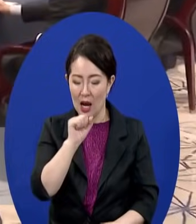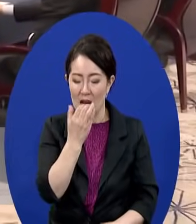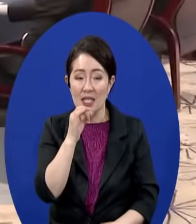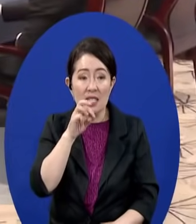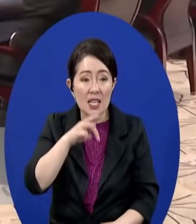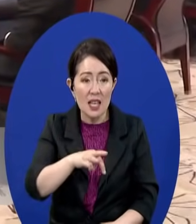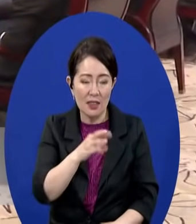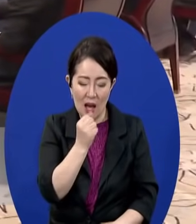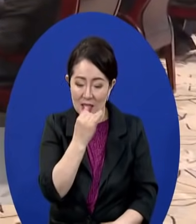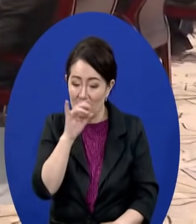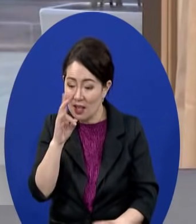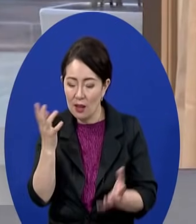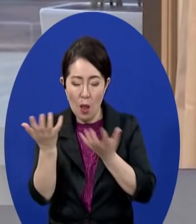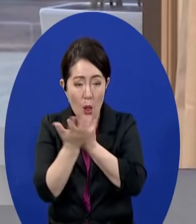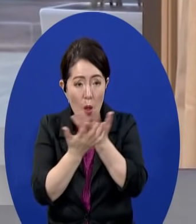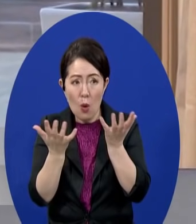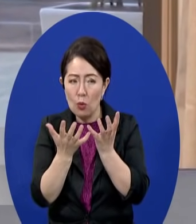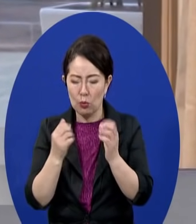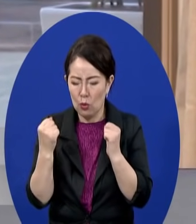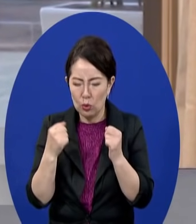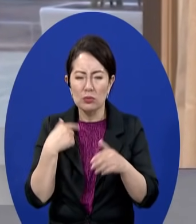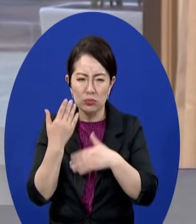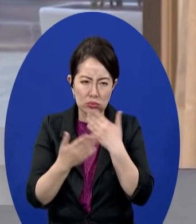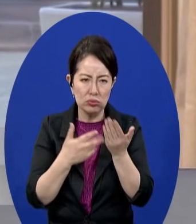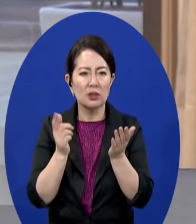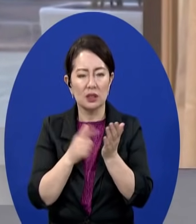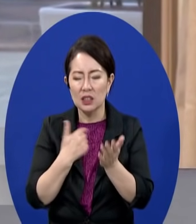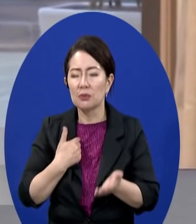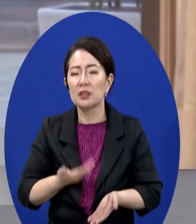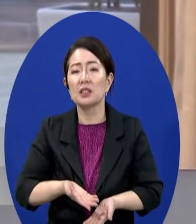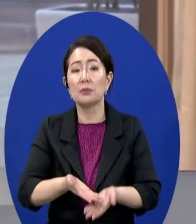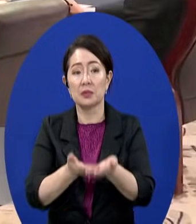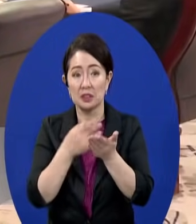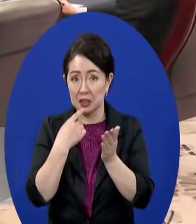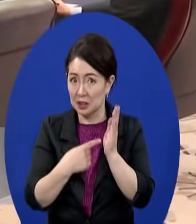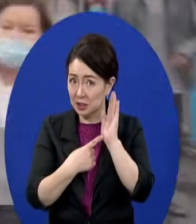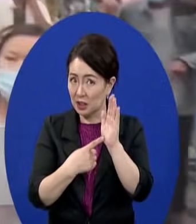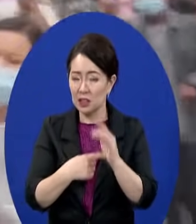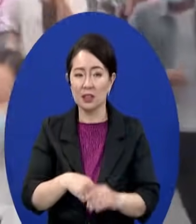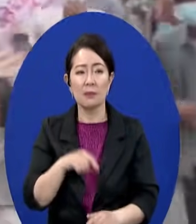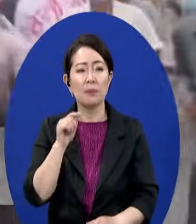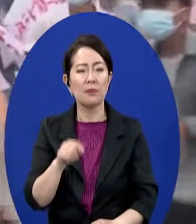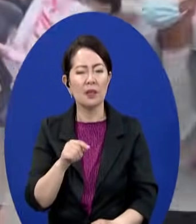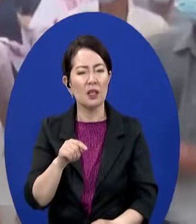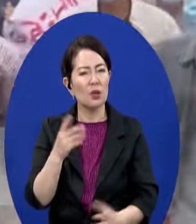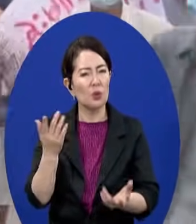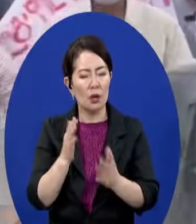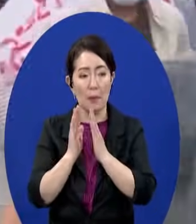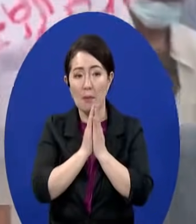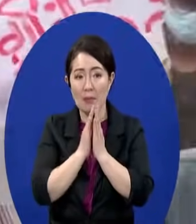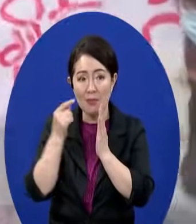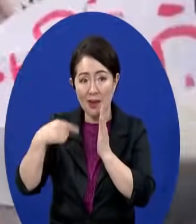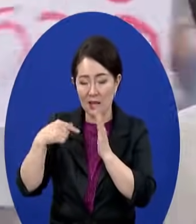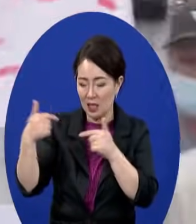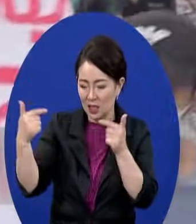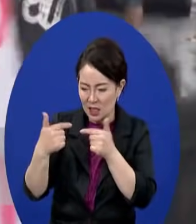дээрх хэлэлцээрийг хэрэгжүүлэхийн тулд хүчин чармайлт гаргахыг дэмжиж байгаагаа илэрхийлсэн байна. Тэрээр түүнчлэн Мьямарын эсрэг